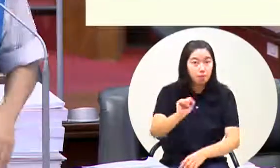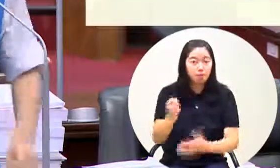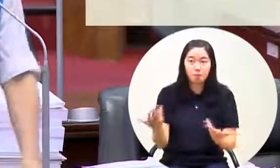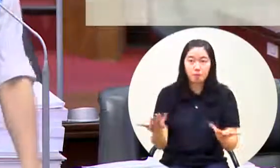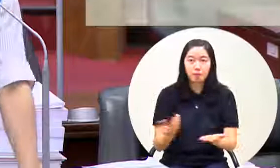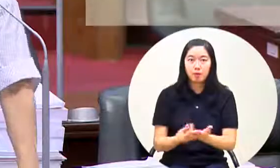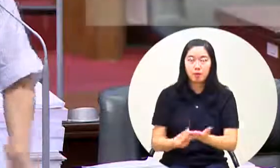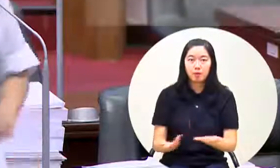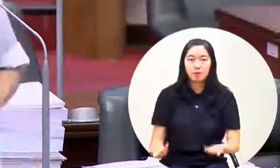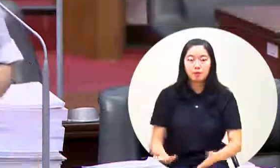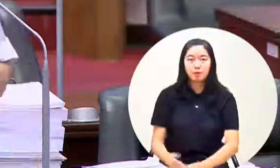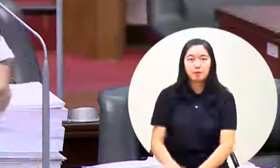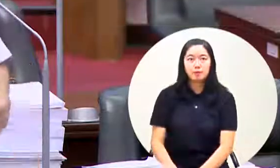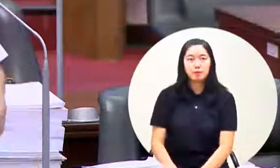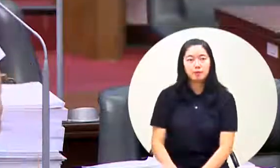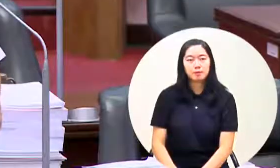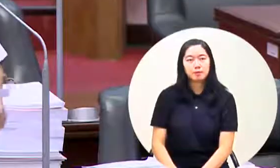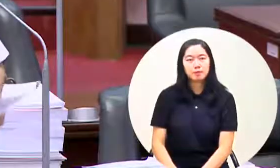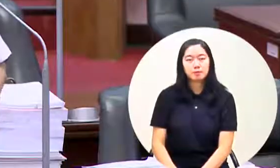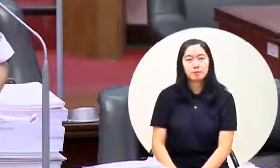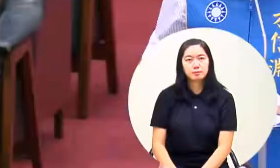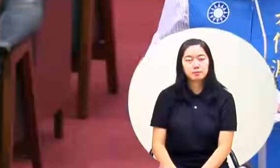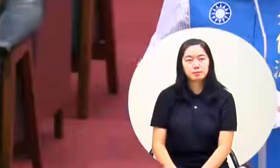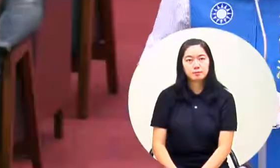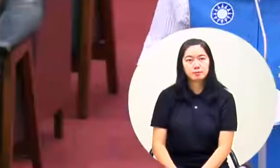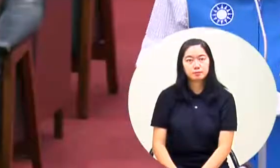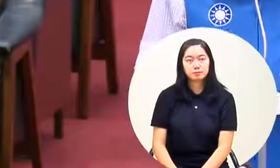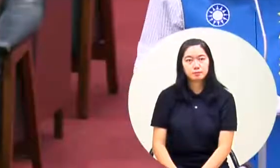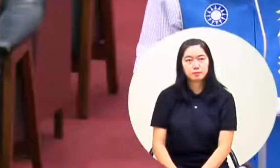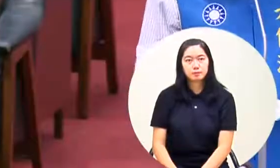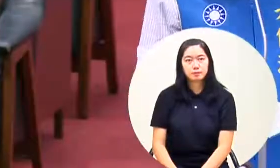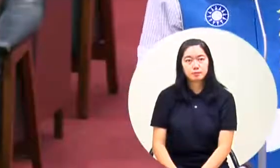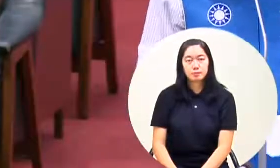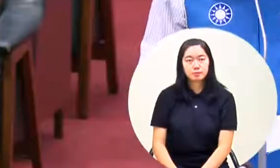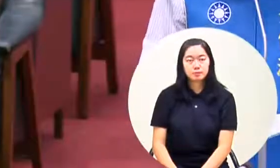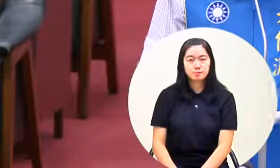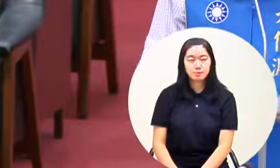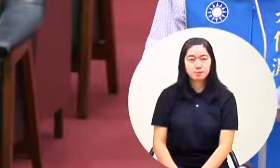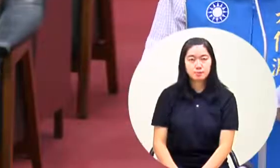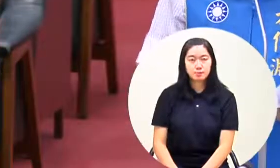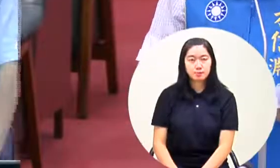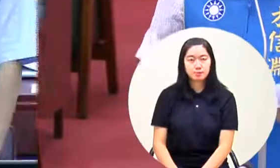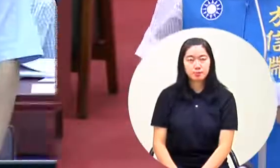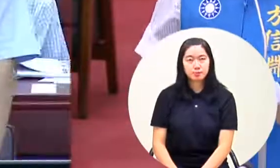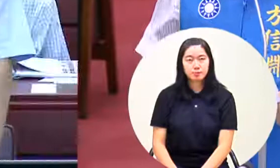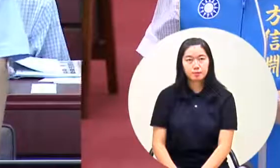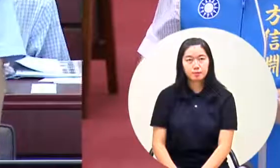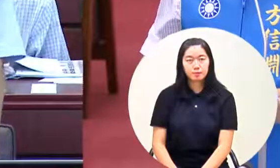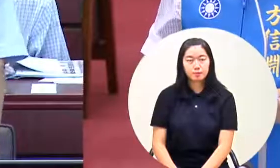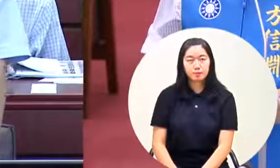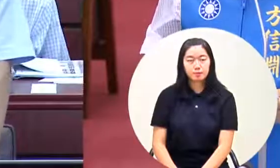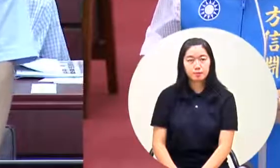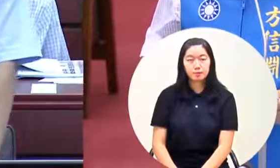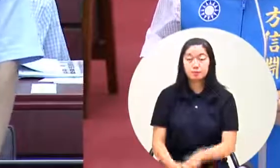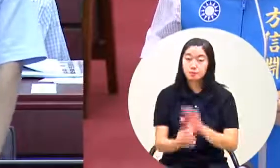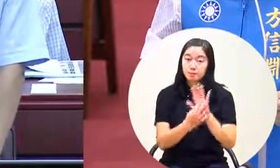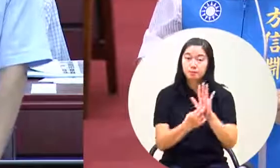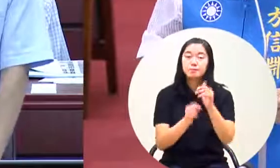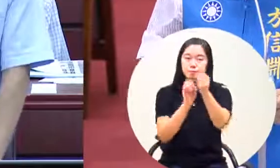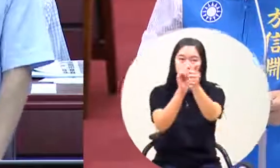复。 好，谢谢哈。那个，跟方圆报